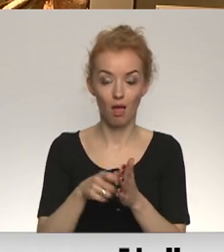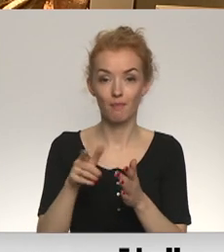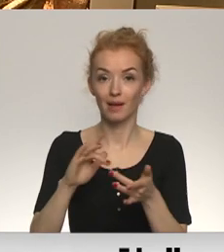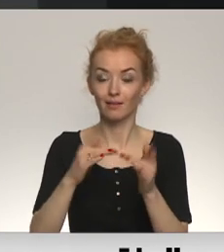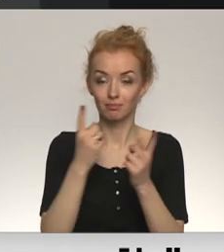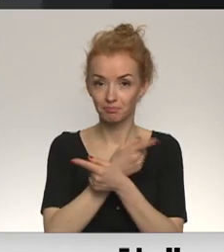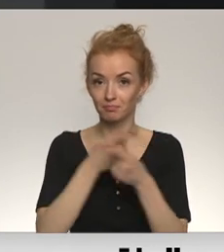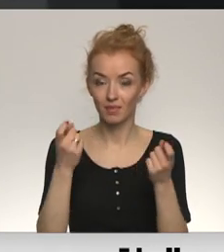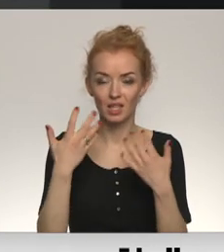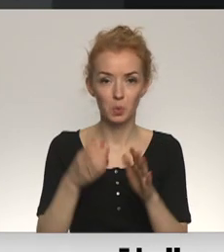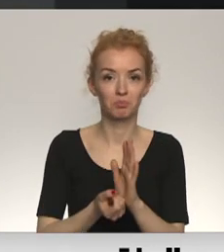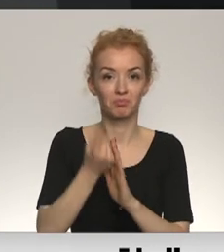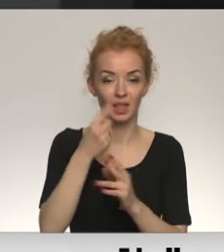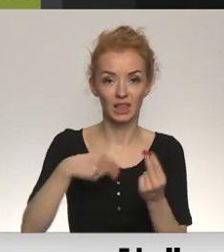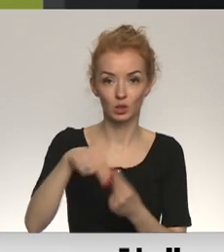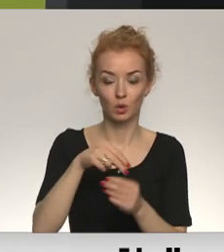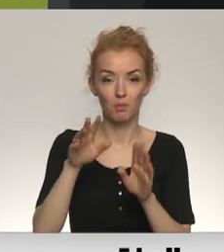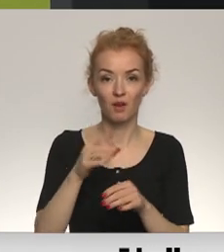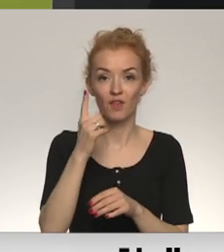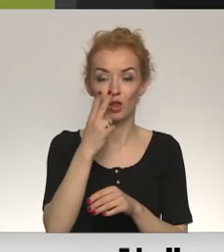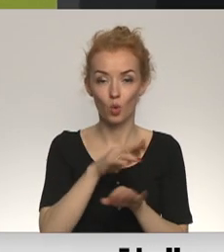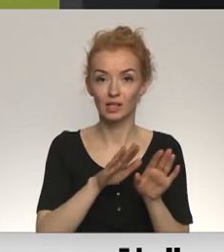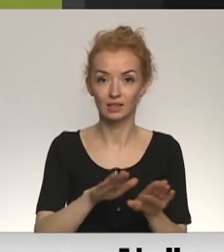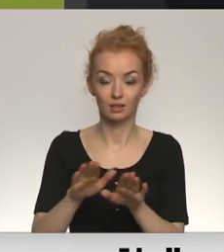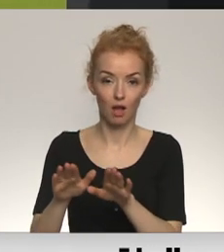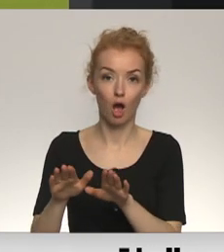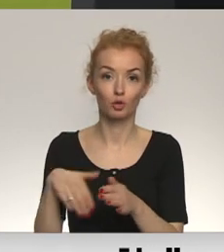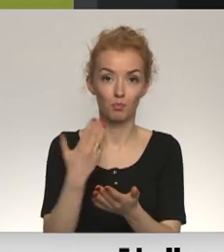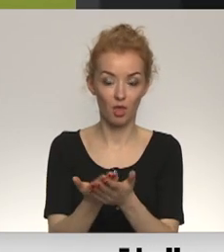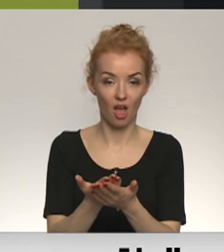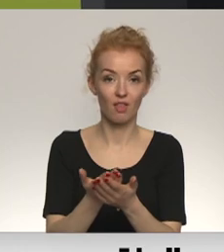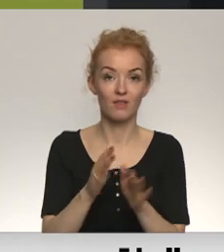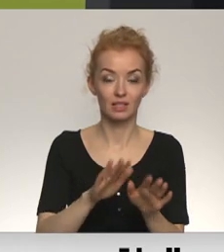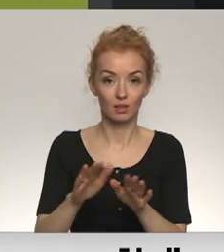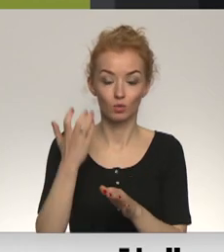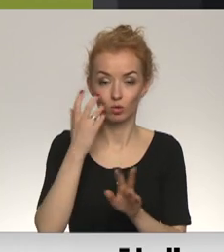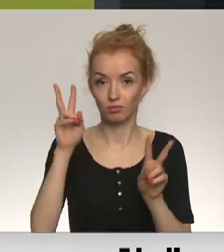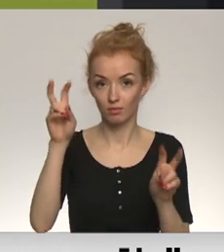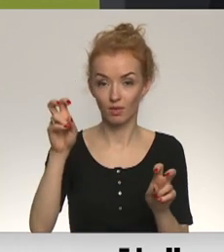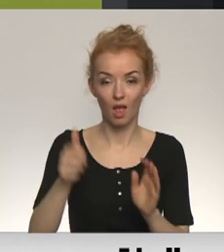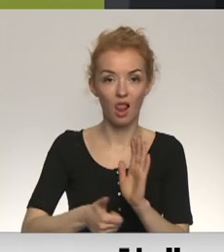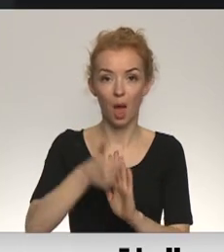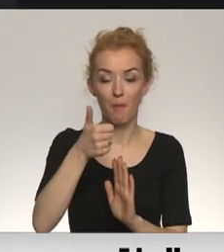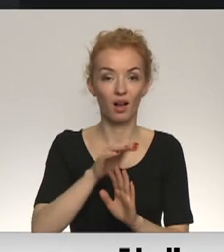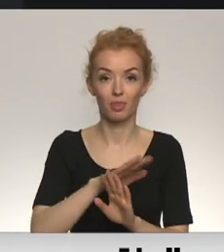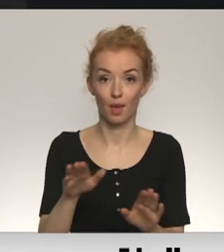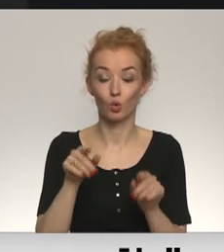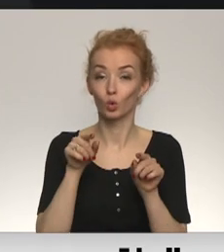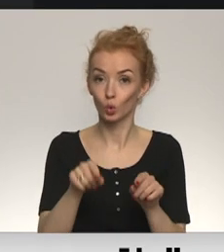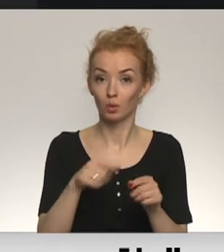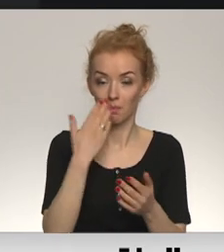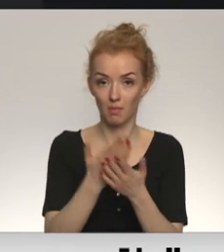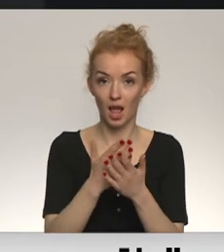gan jau raisījušās diskusijas par vienu no pavasara izstāžu sezonas piedāvātajām izstādēm ar nosaukumu Labāk nebūs. Tajā